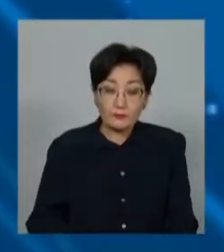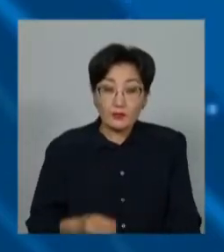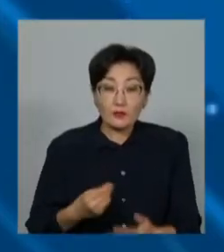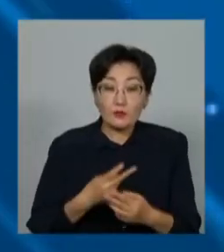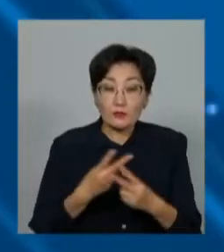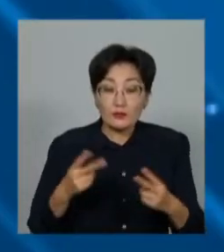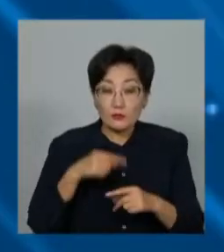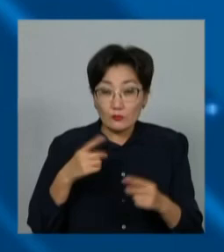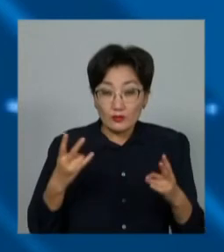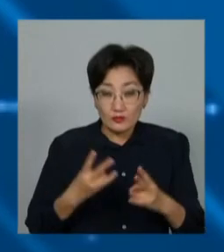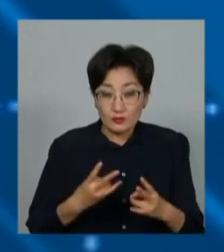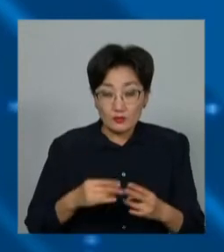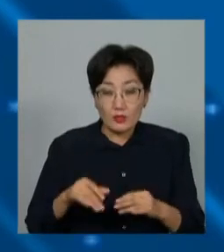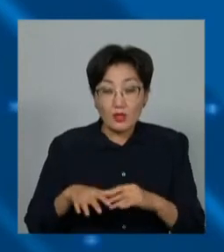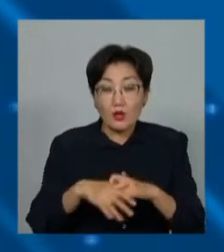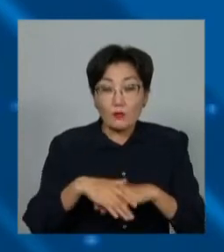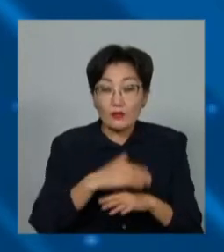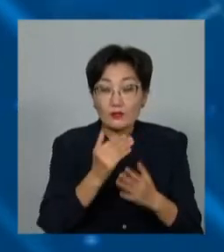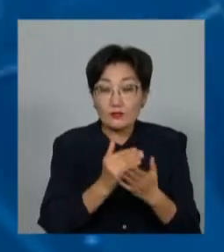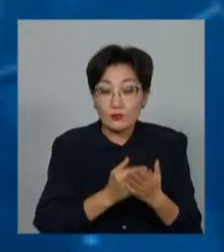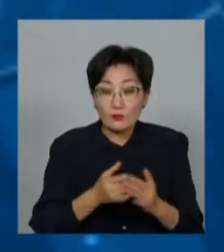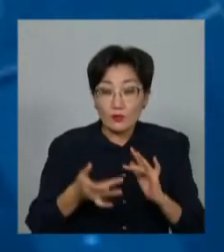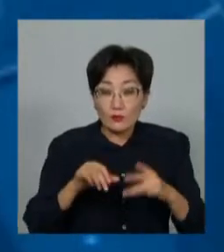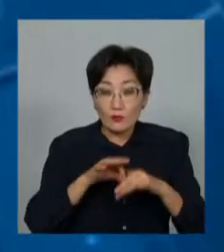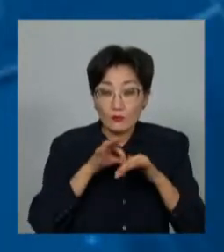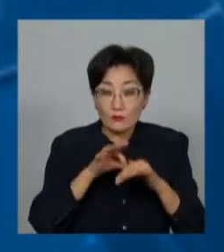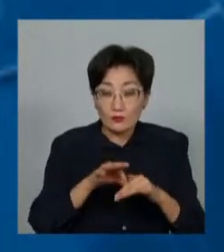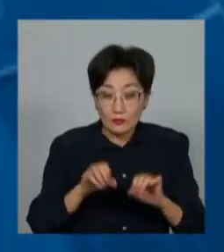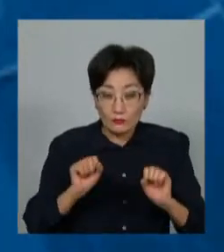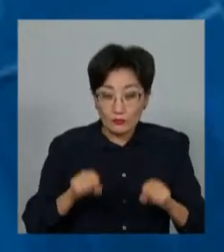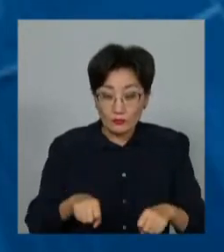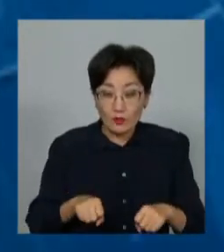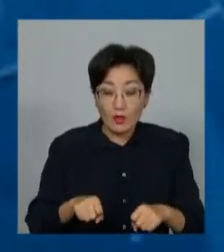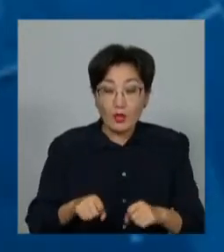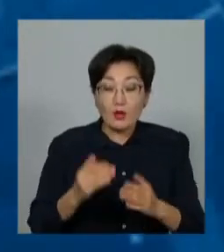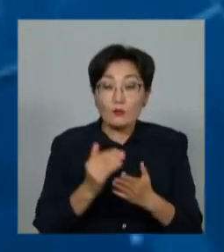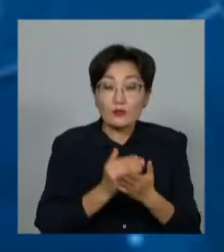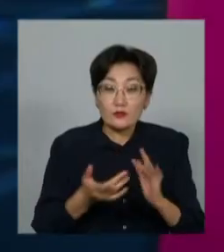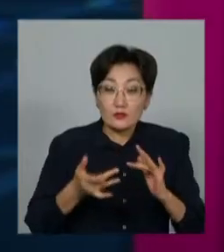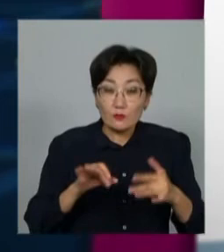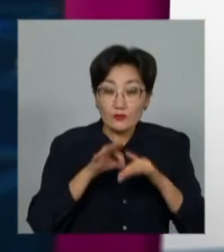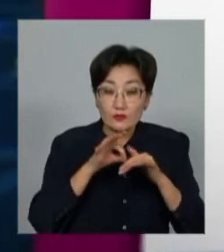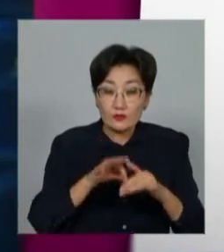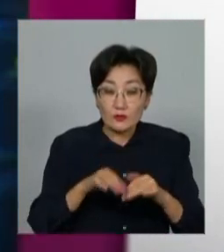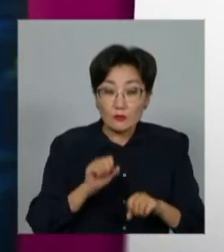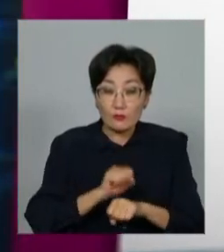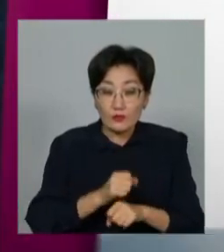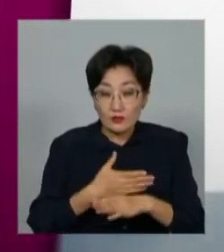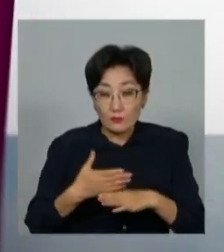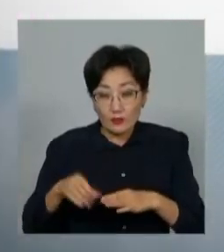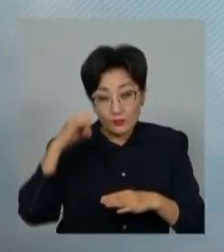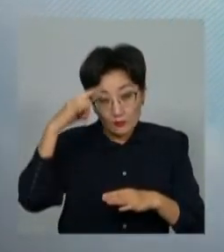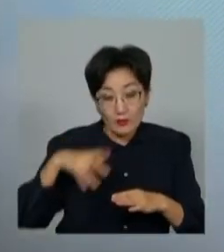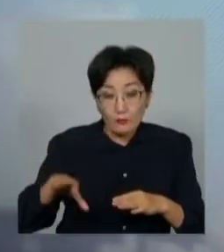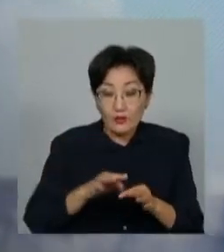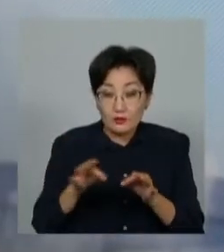Қымбатты көрермен, айта кеткен жөн, халық санағынан онлайн өту мүмкіндігі қайта қолжетімді болып отыр. Санақтан онлайн өту мүмкіндігі тоқтатылған соң еліміздің